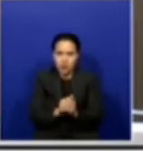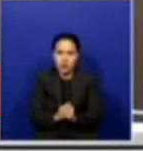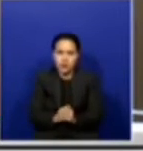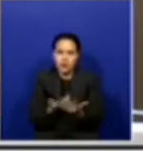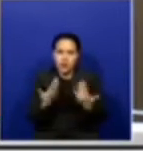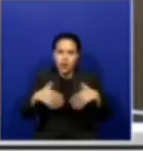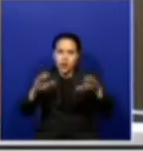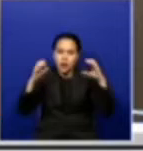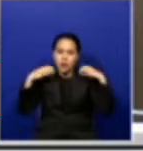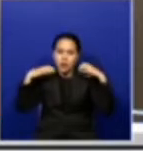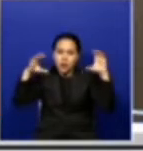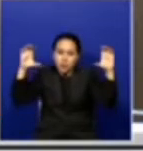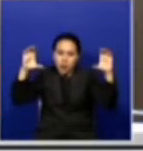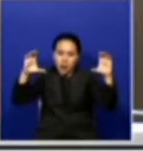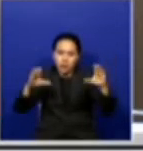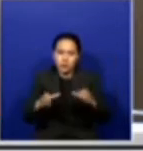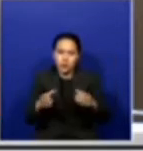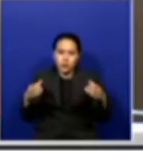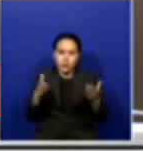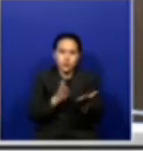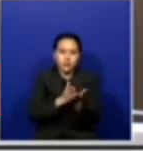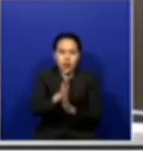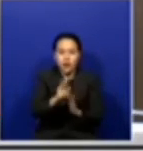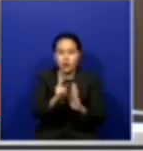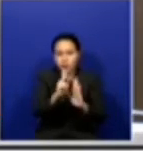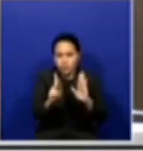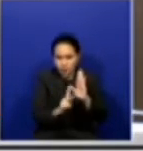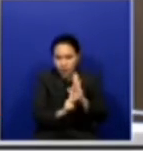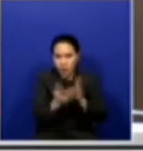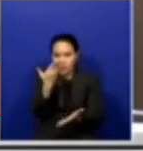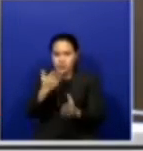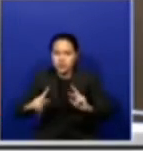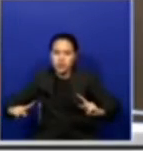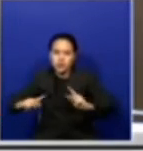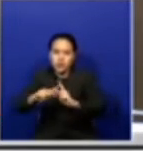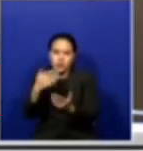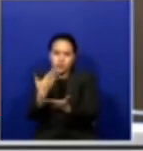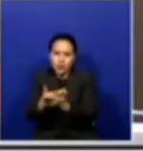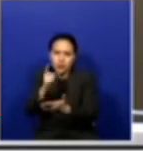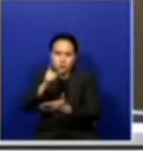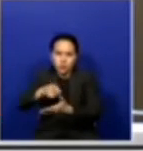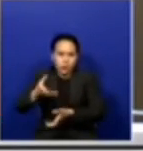าลและฝ่ายกฎหมายหรือกระทรวงการคลังเนี่ยน่าจะทบทวนในประเด็นนี้นะครับ